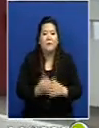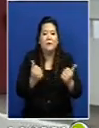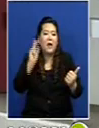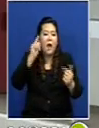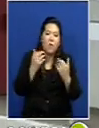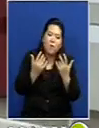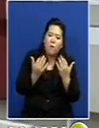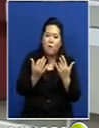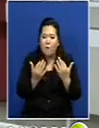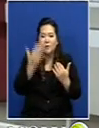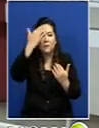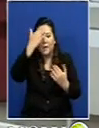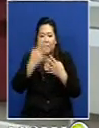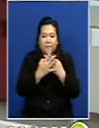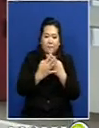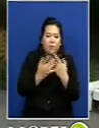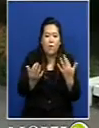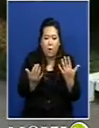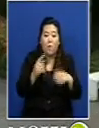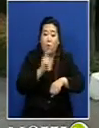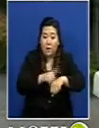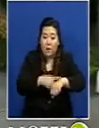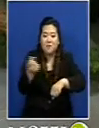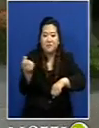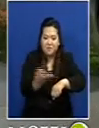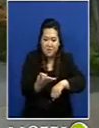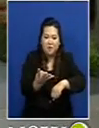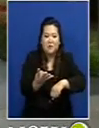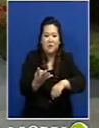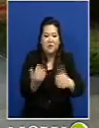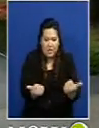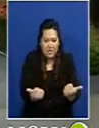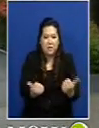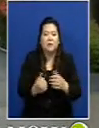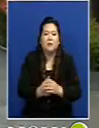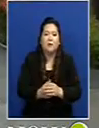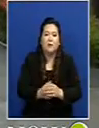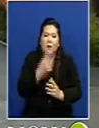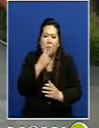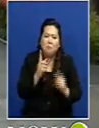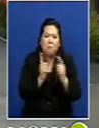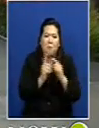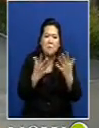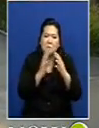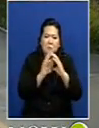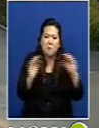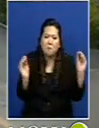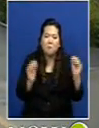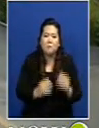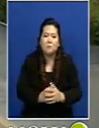เฝ้ารอทำข่าวกันอยู่ที่หน้าประตูเรือนจำตั้งแต่เวลา 4:00นเลยทีเดียวจนขณะนี้นะคะก็ยังไม่พบตัวคุณชลสวัสดิ์แต่